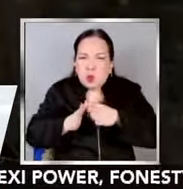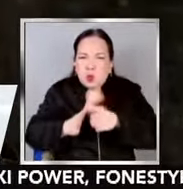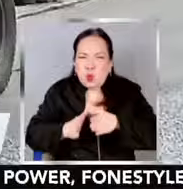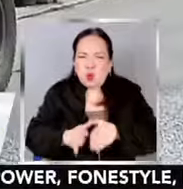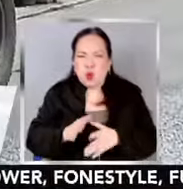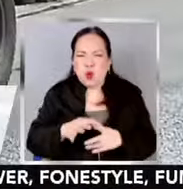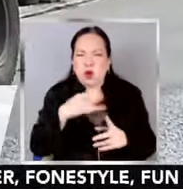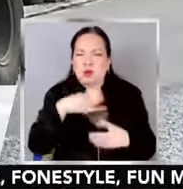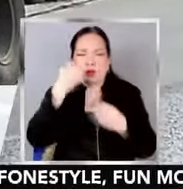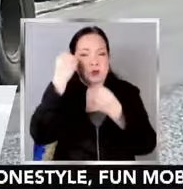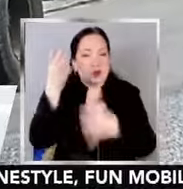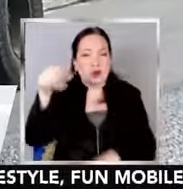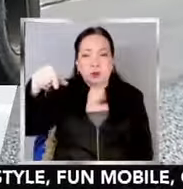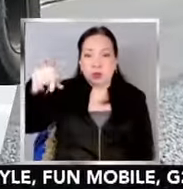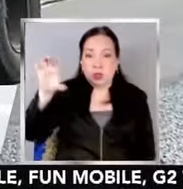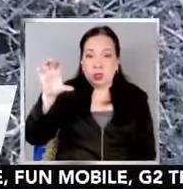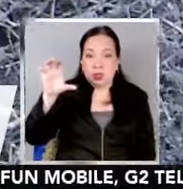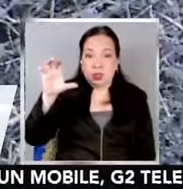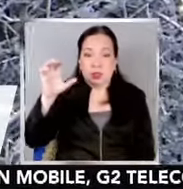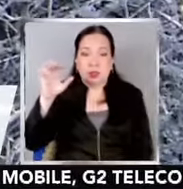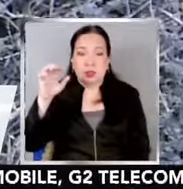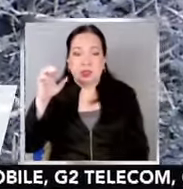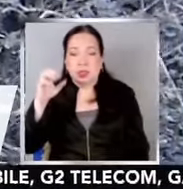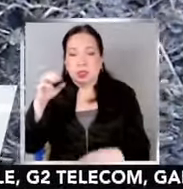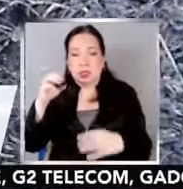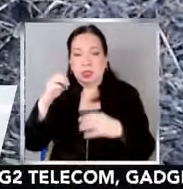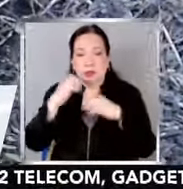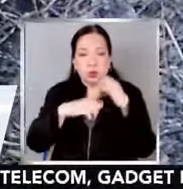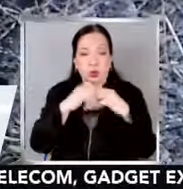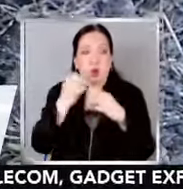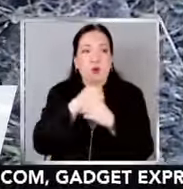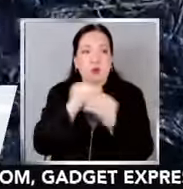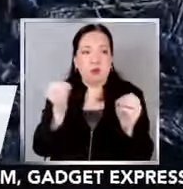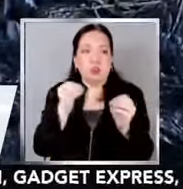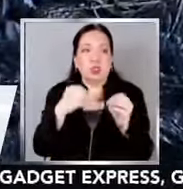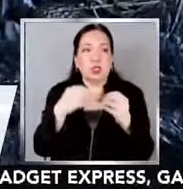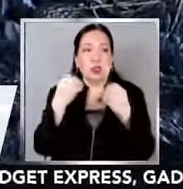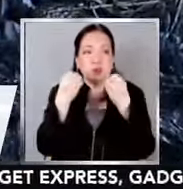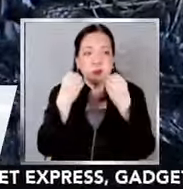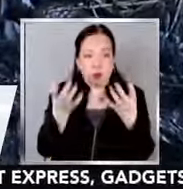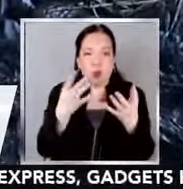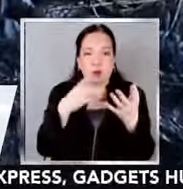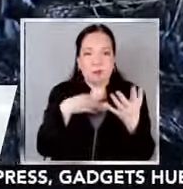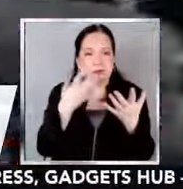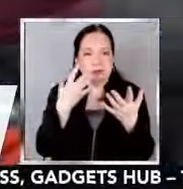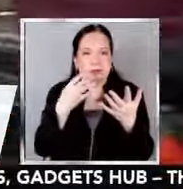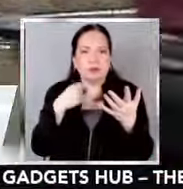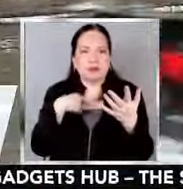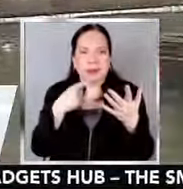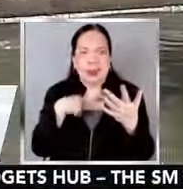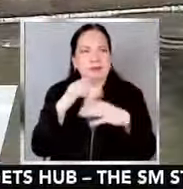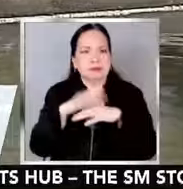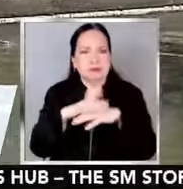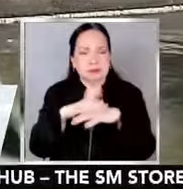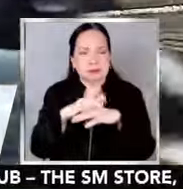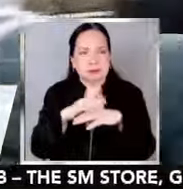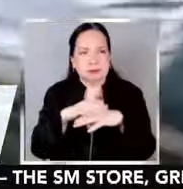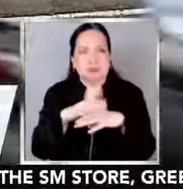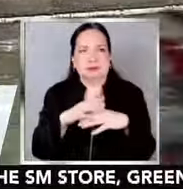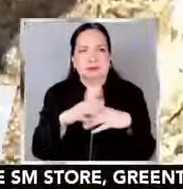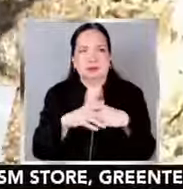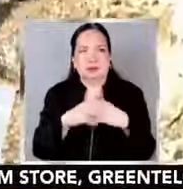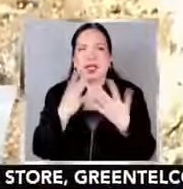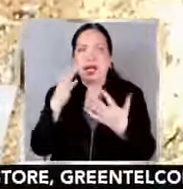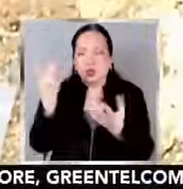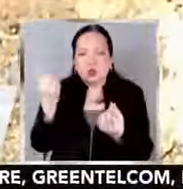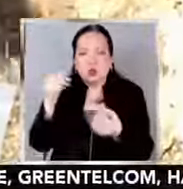City Engineering Office ang sumbong at agad silang nagsagawa ng clearing at declogging operation. May paliwanag din sila hinggil